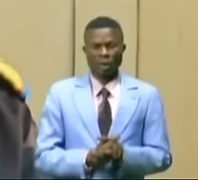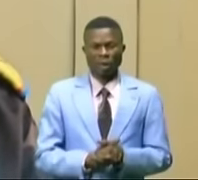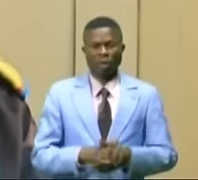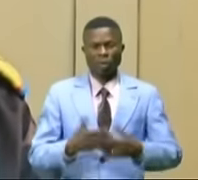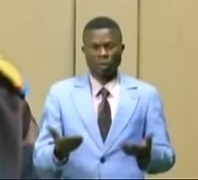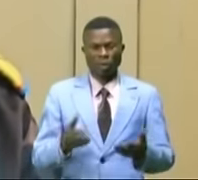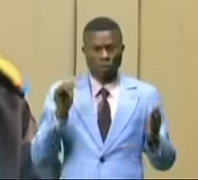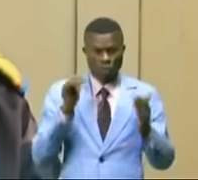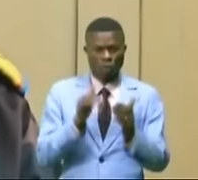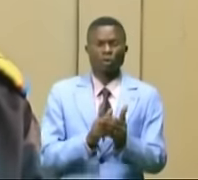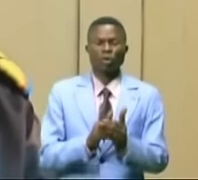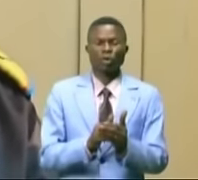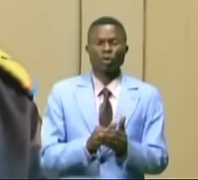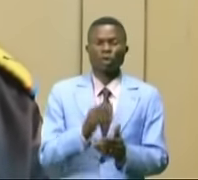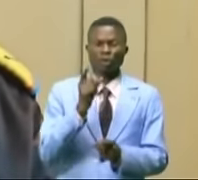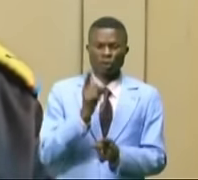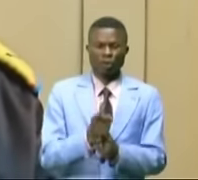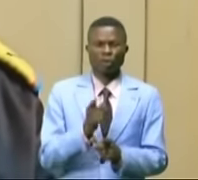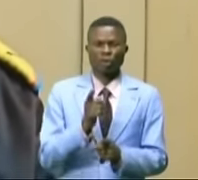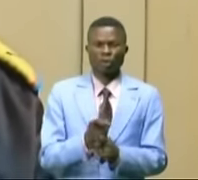au regard bien évidemment